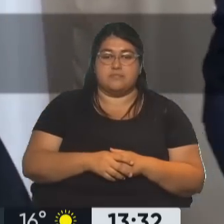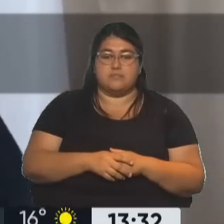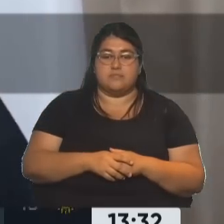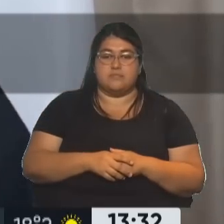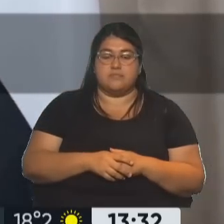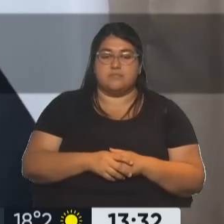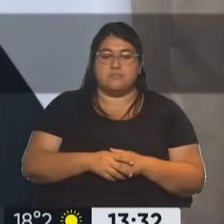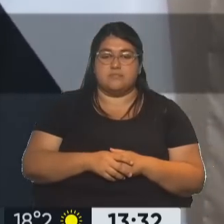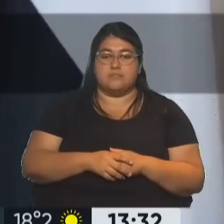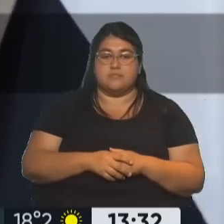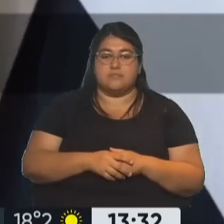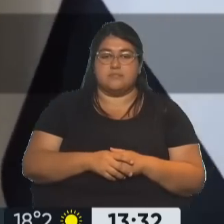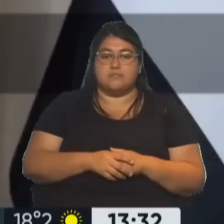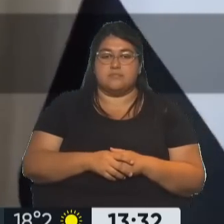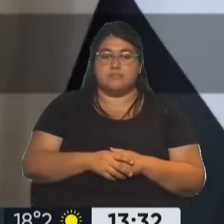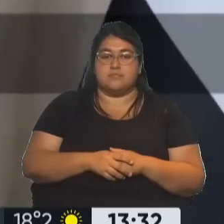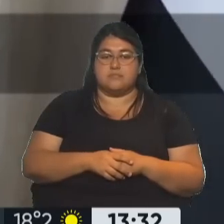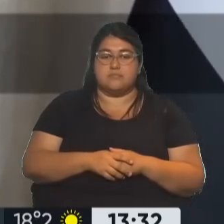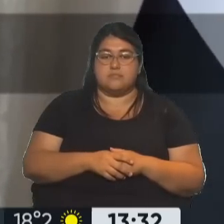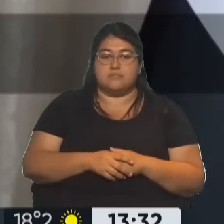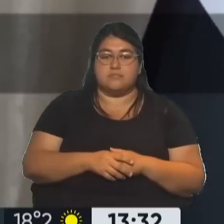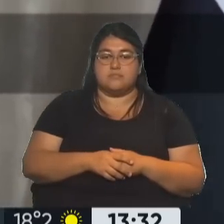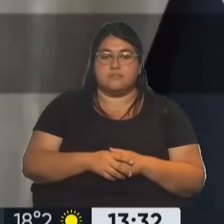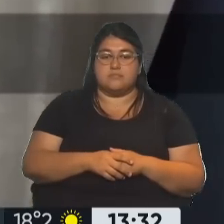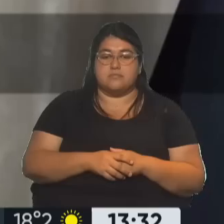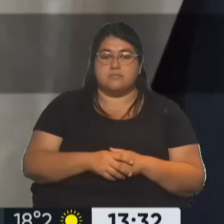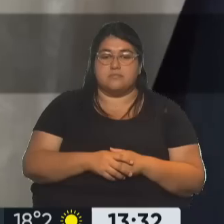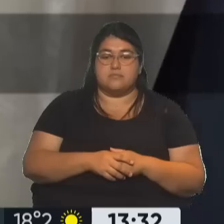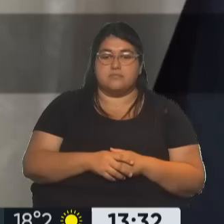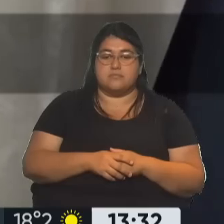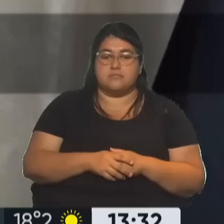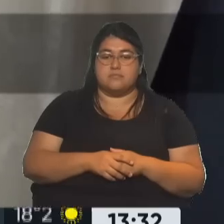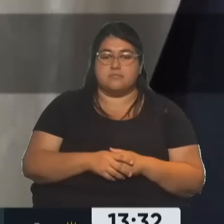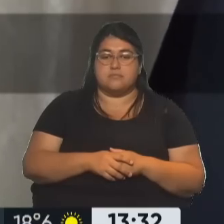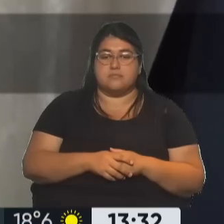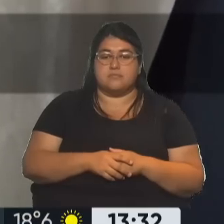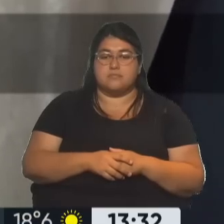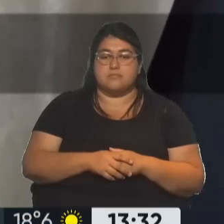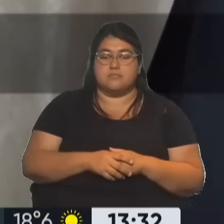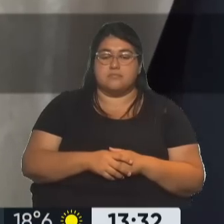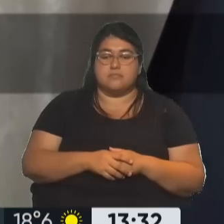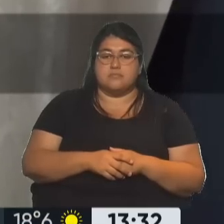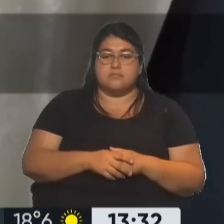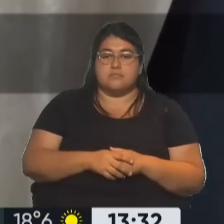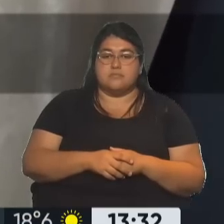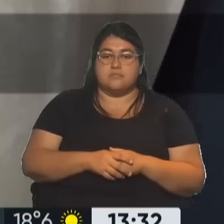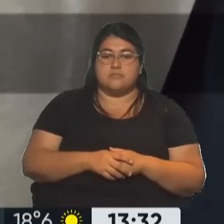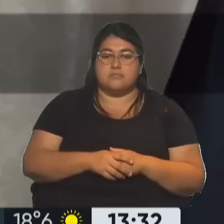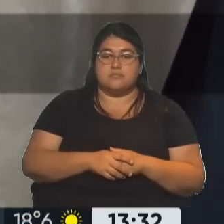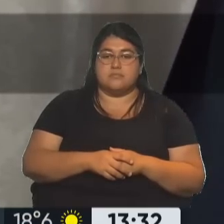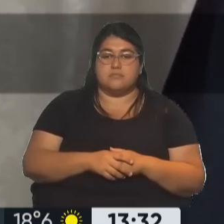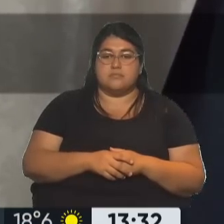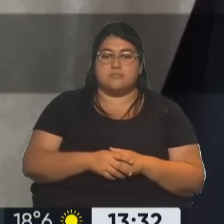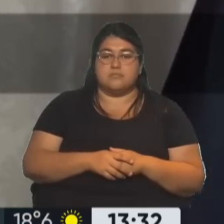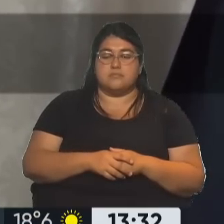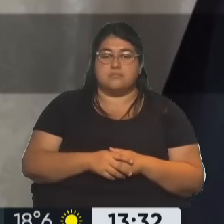деятельность наших частных военных компаний, которые работают в Африке по прямому обращению, по прямым